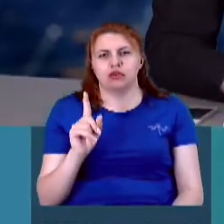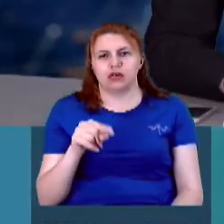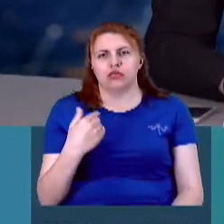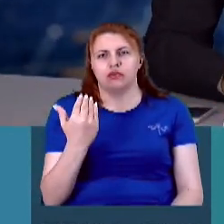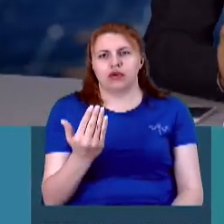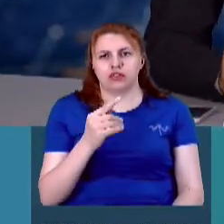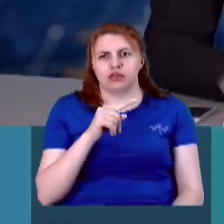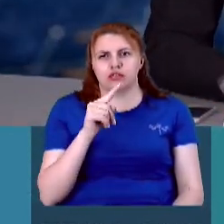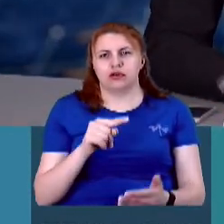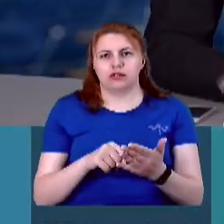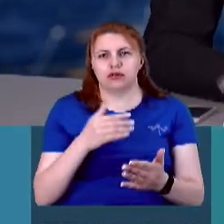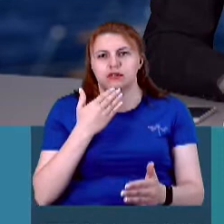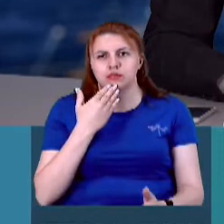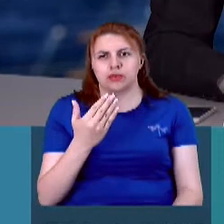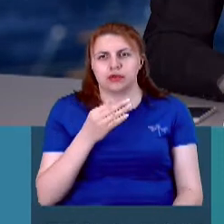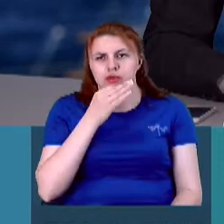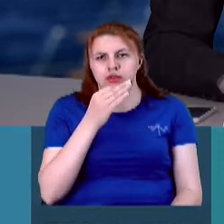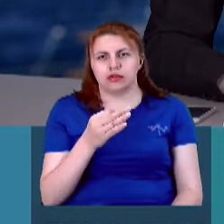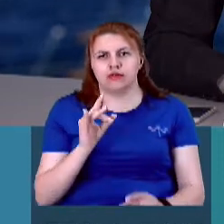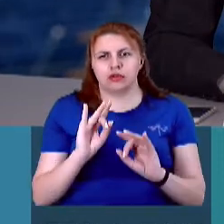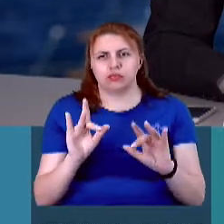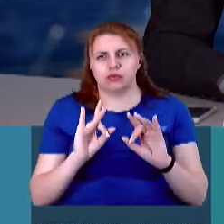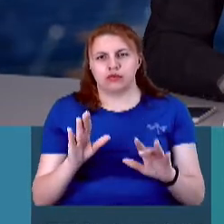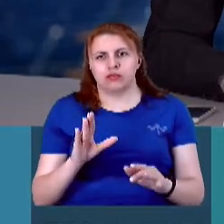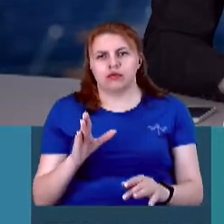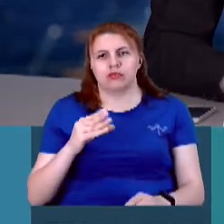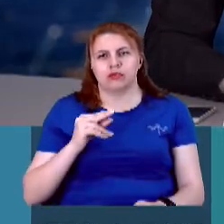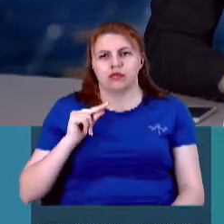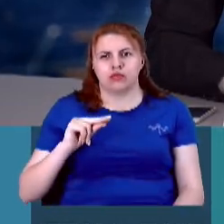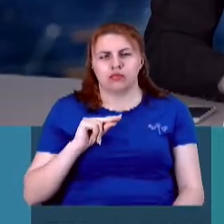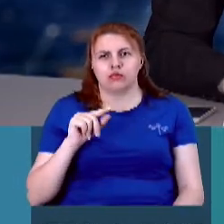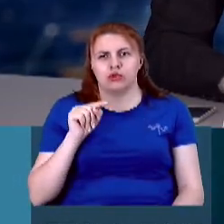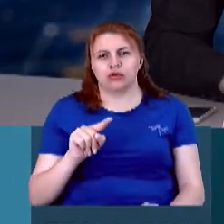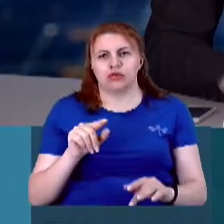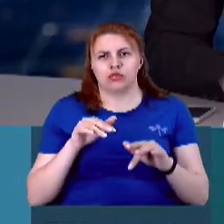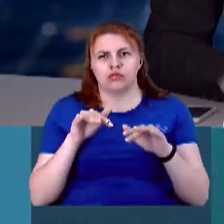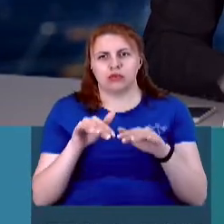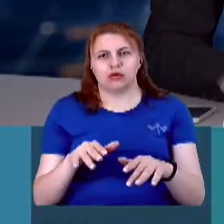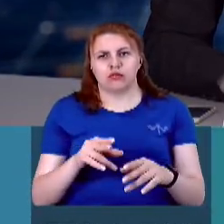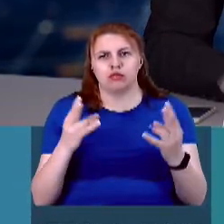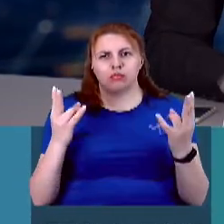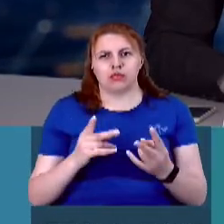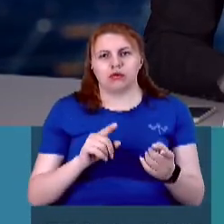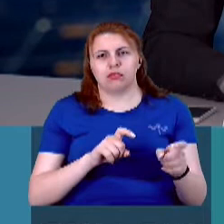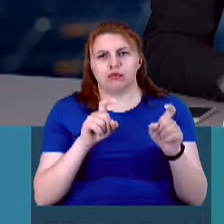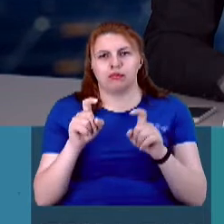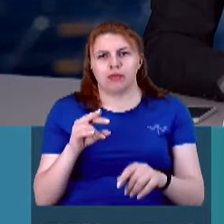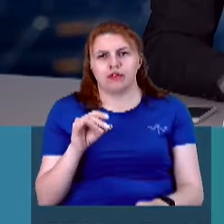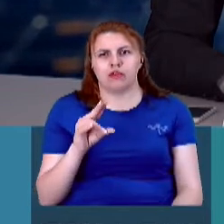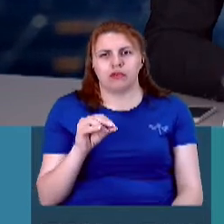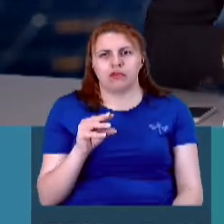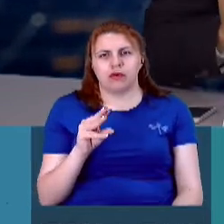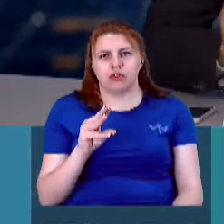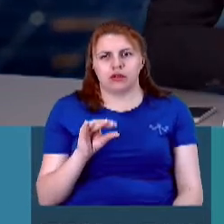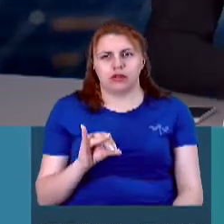запитання. Скажіть, будь ласка, от ви розповідали моїм колегам про те, що справу необхідно перекваліфікувати на терористичний